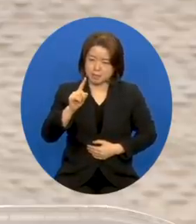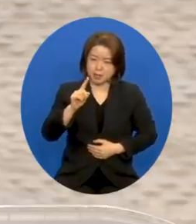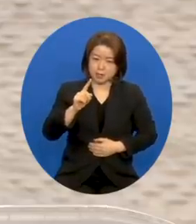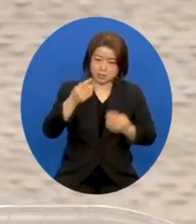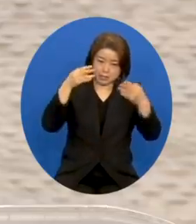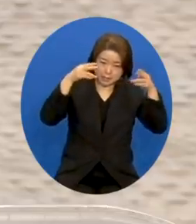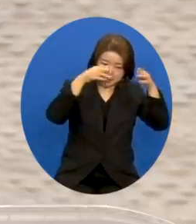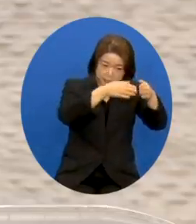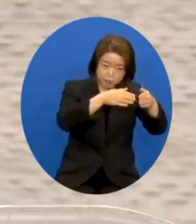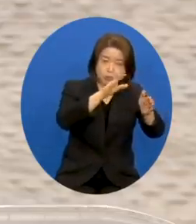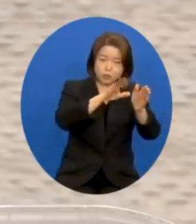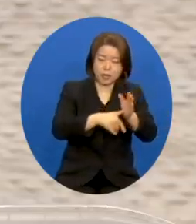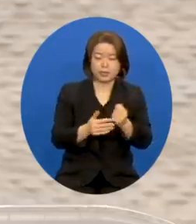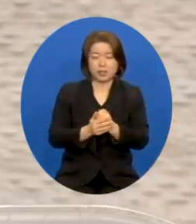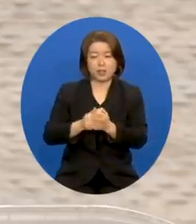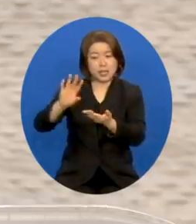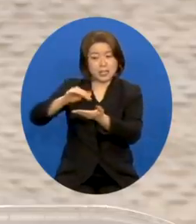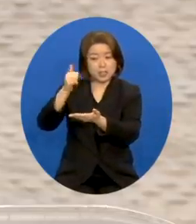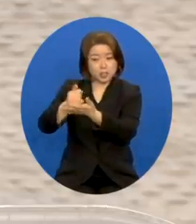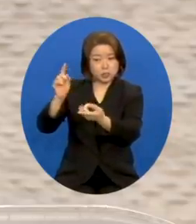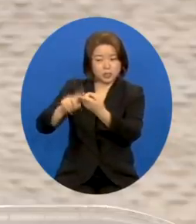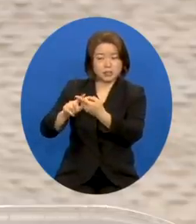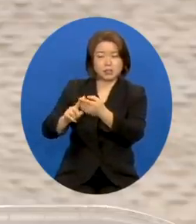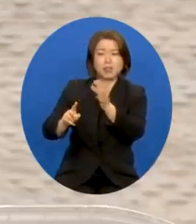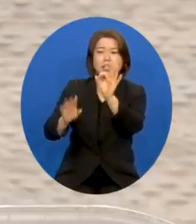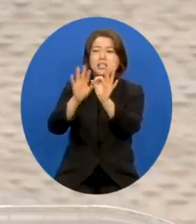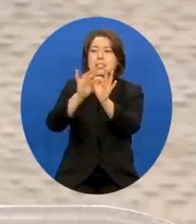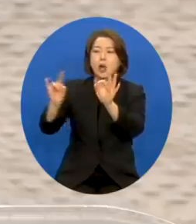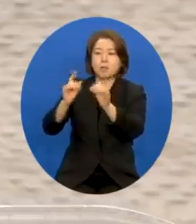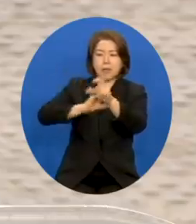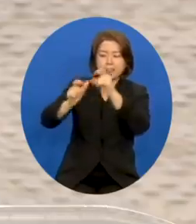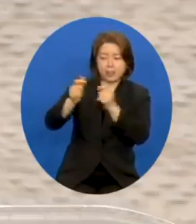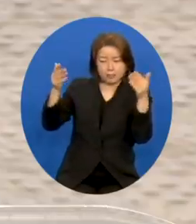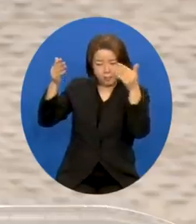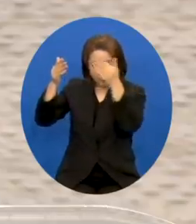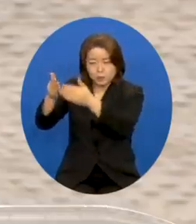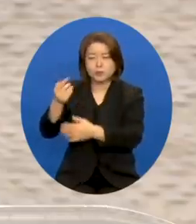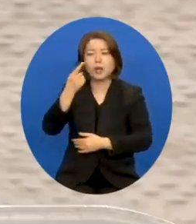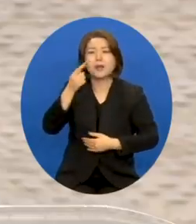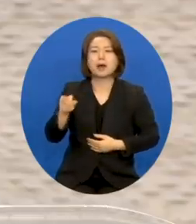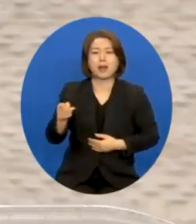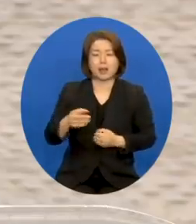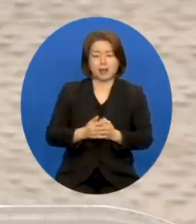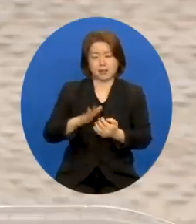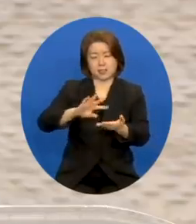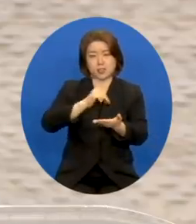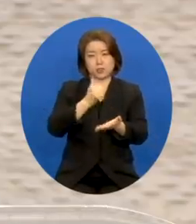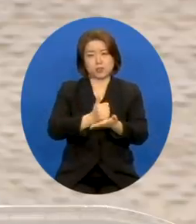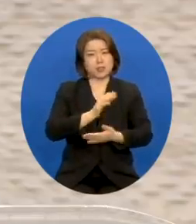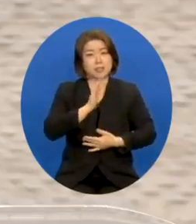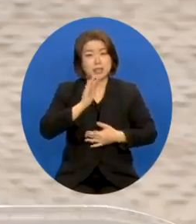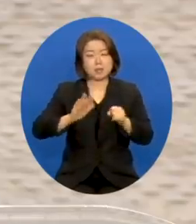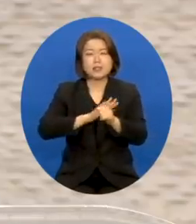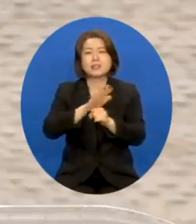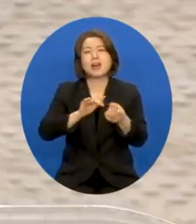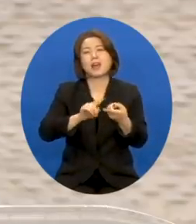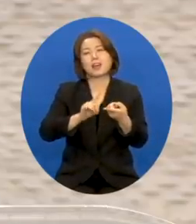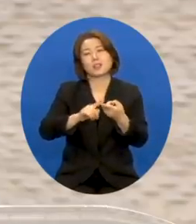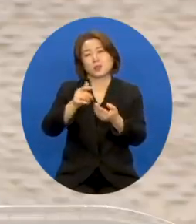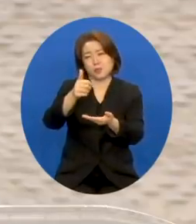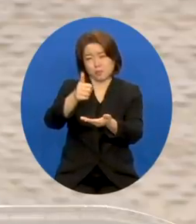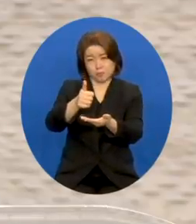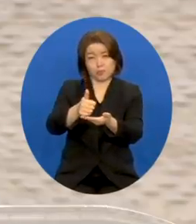때 그리스도에 대해서는 열 배로 주목하게 그리스도는 참으로 사랑스러운